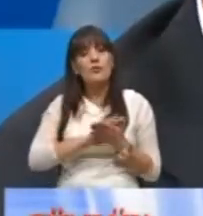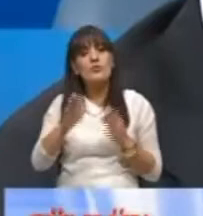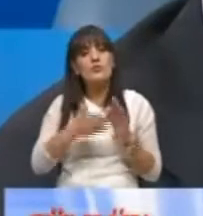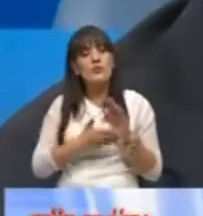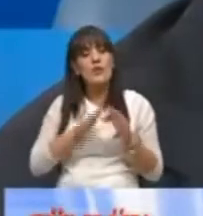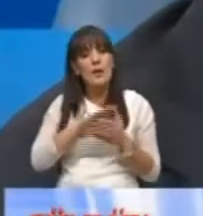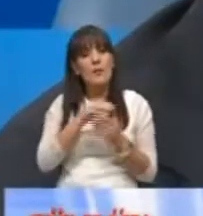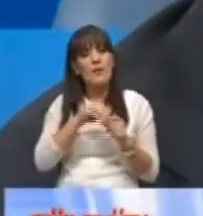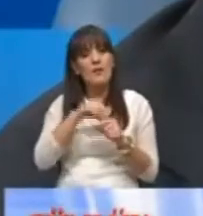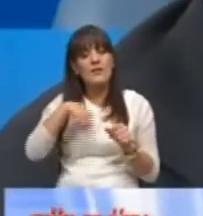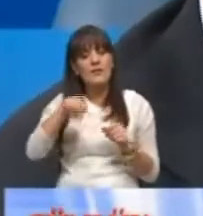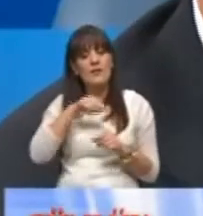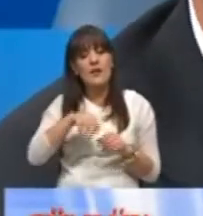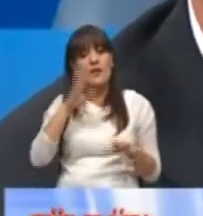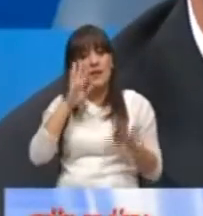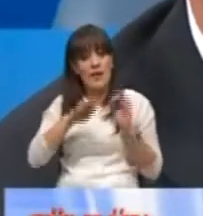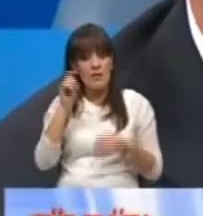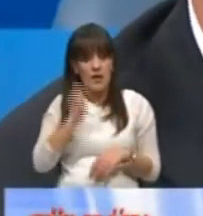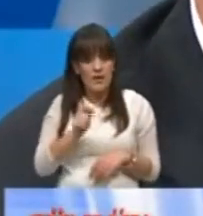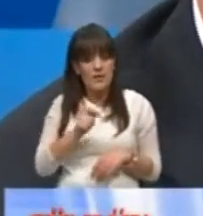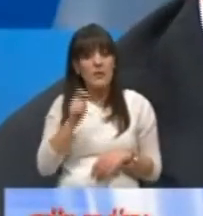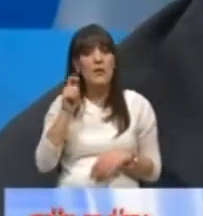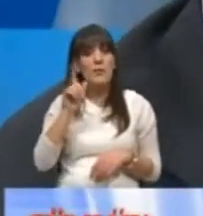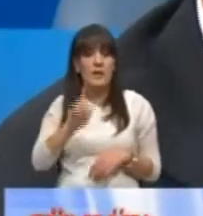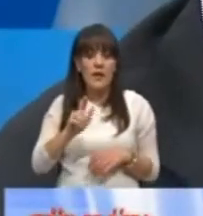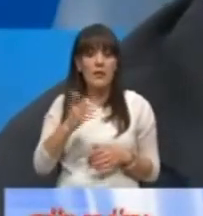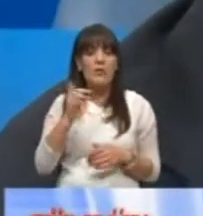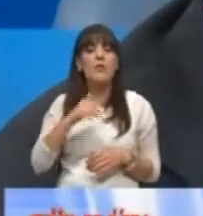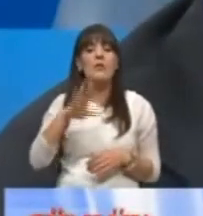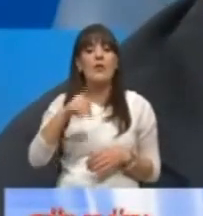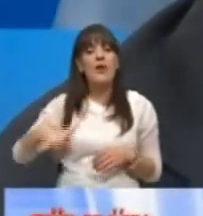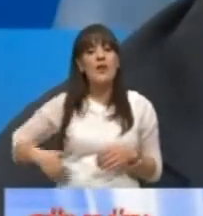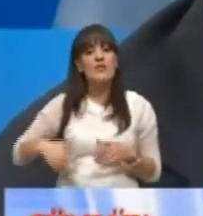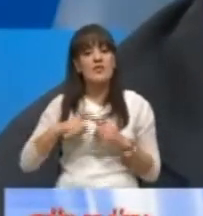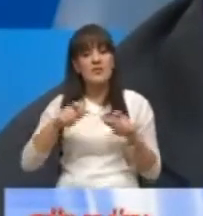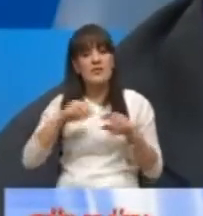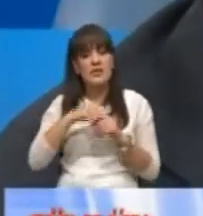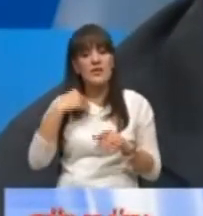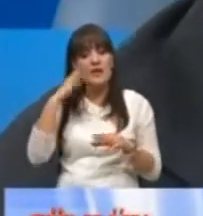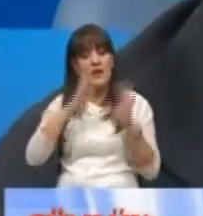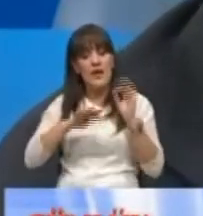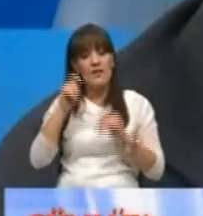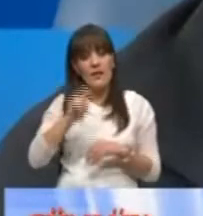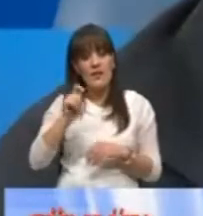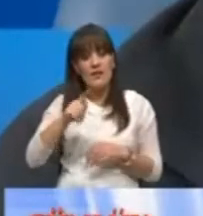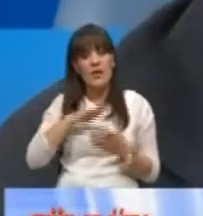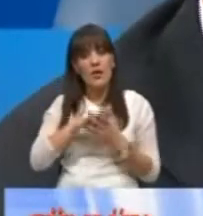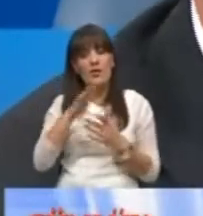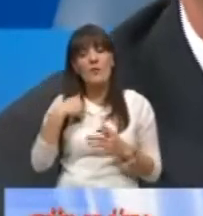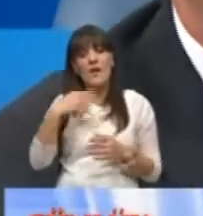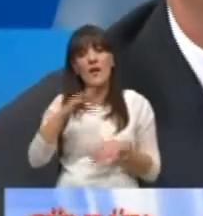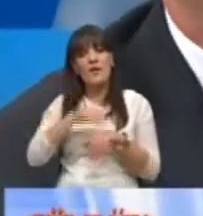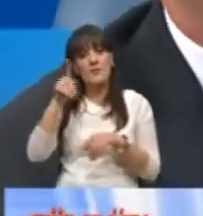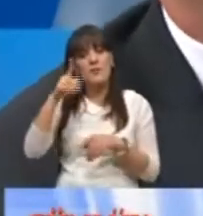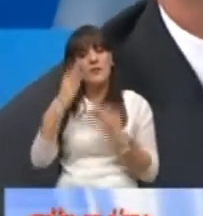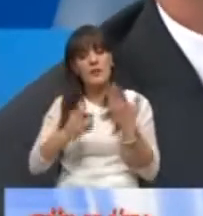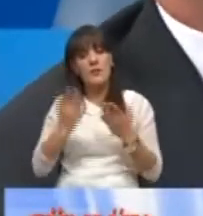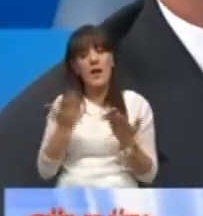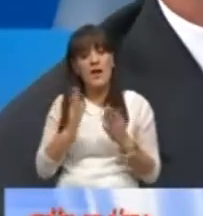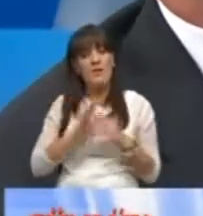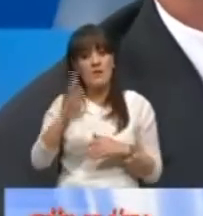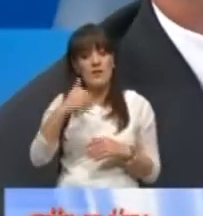tabanlığı tedavi gerektirecek boyutta mıdır değil midir? Bunu kalça çıkığı nedeniyle tedavi eden ortopedi hekimi değerlendirmiştir mutlaka. İleri